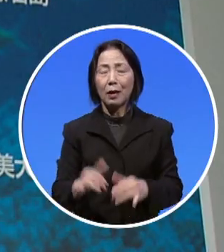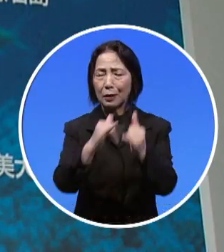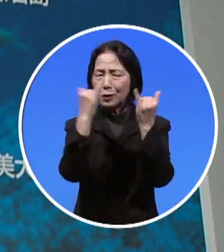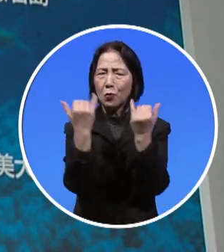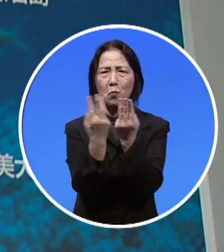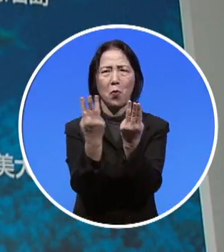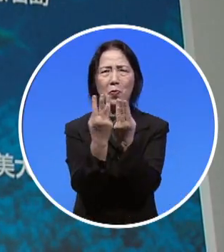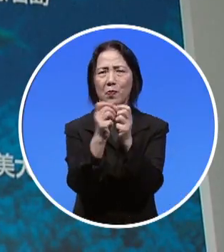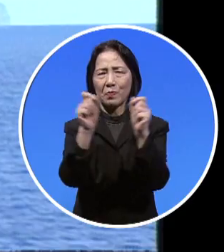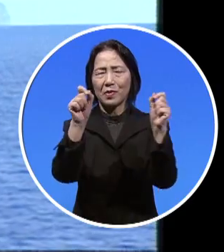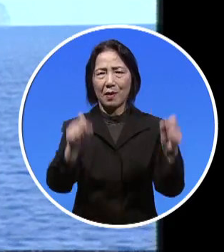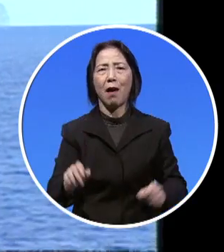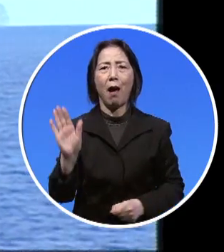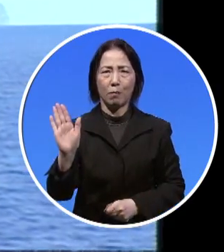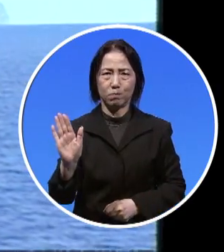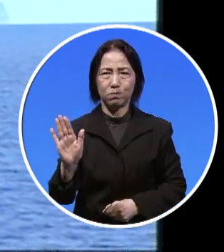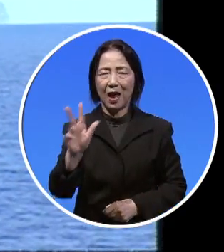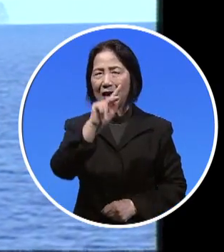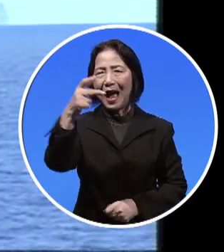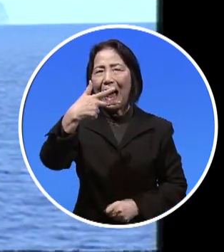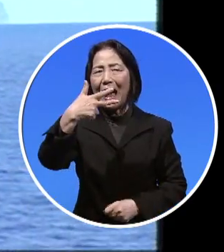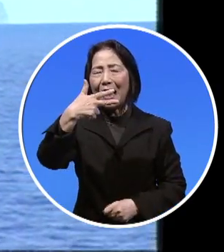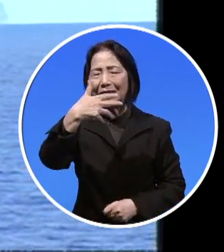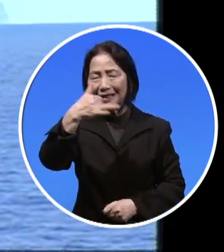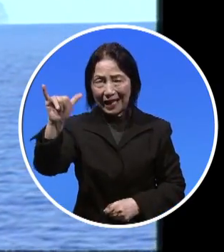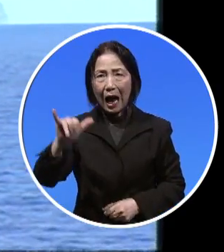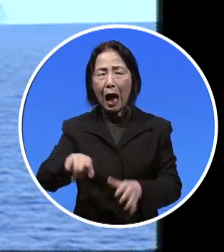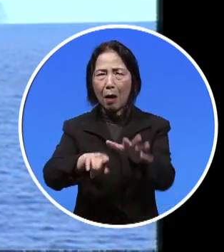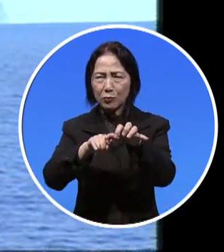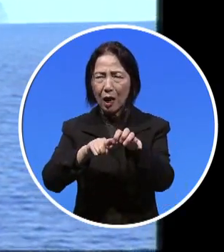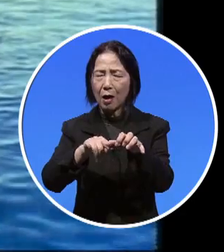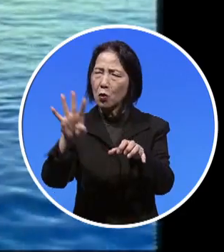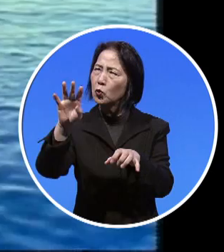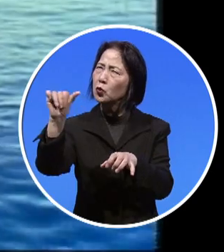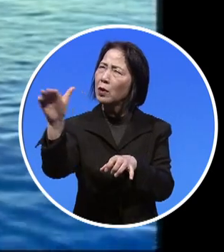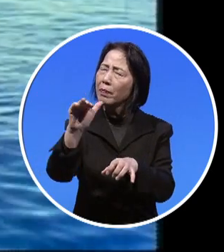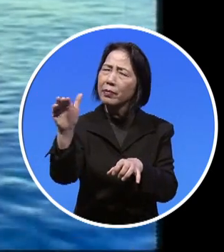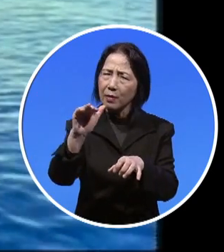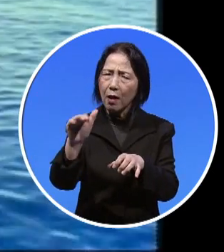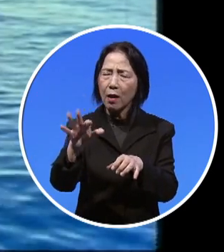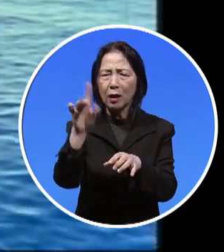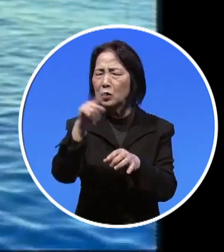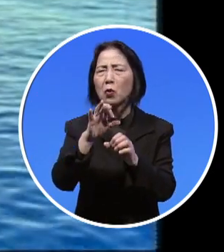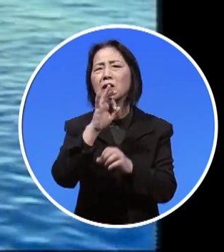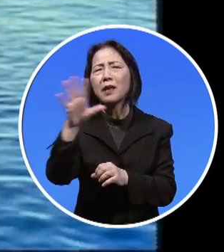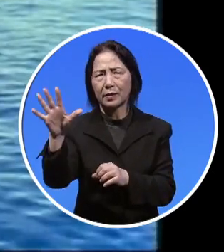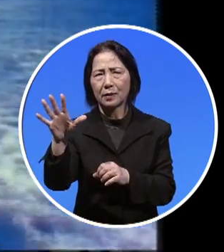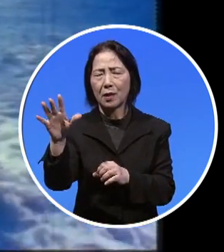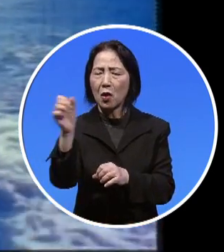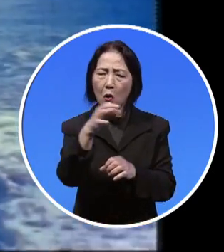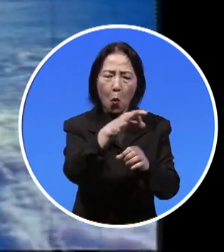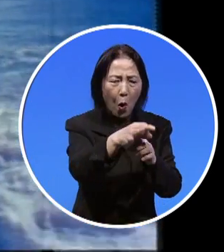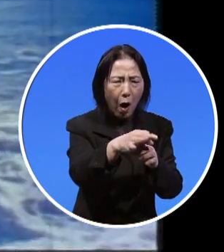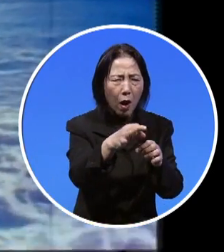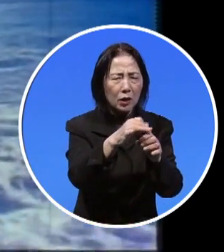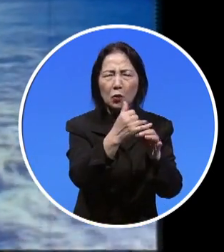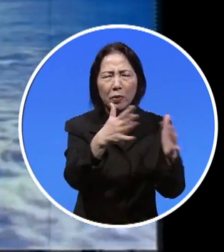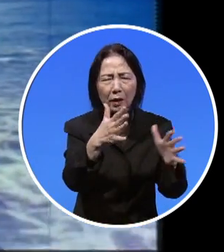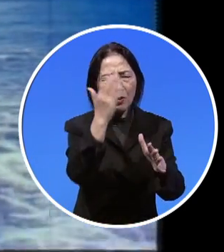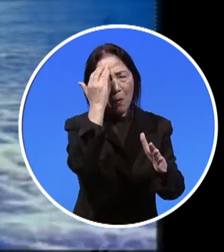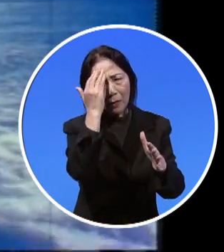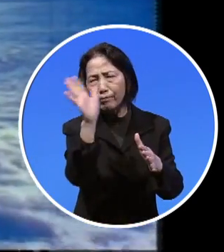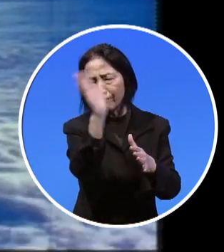もありますがあのが矢島が40年代に無人島になっております第二のがじゃあ今お宿だ